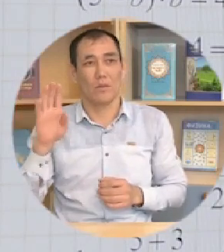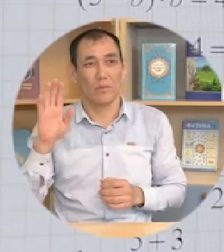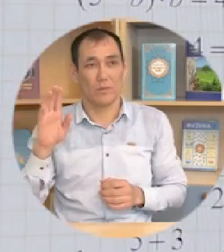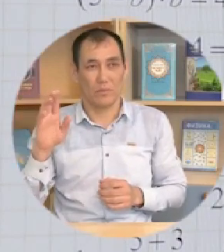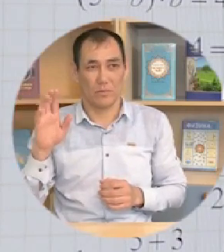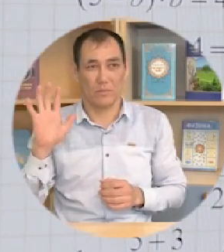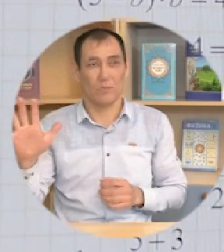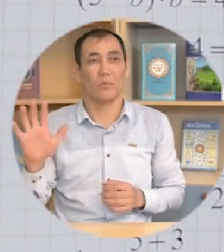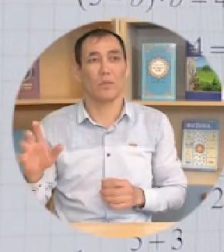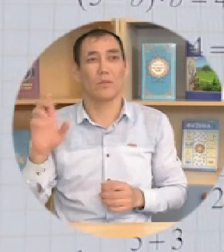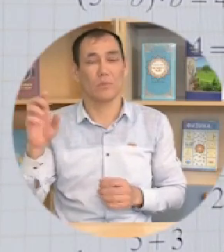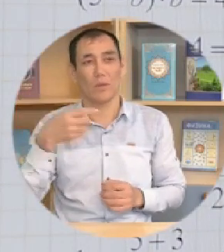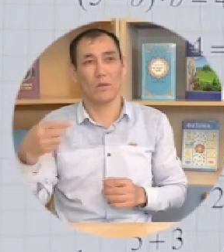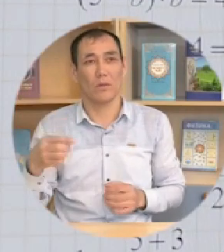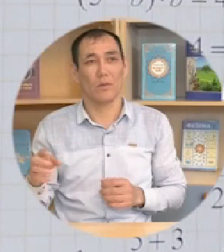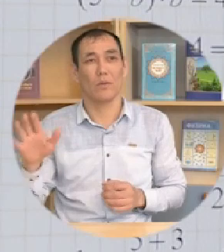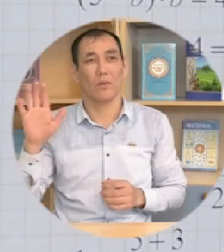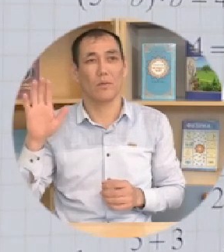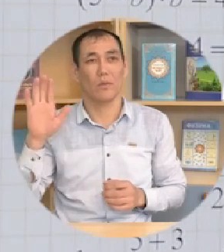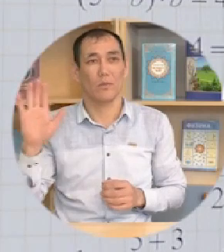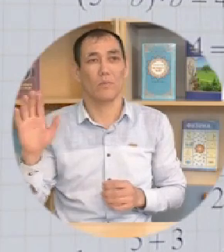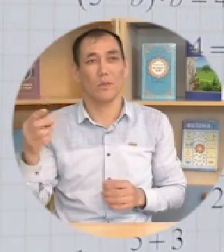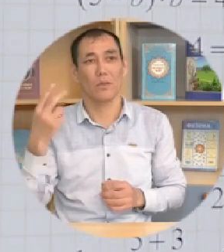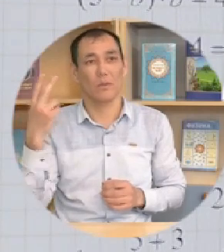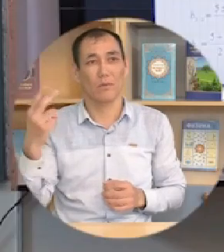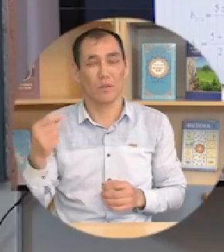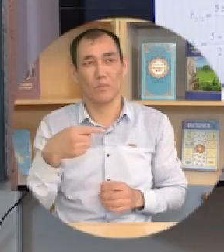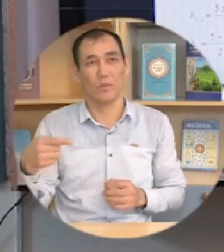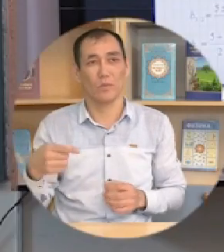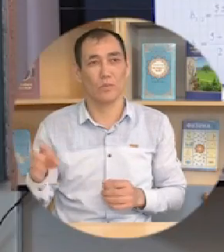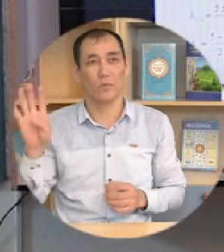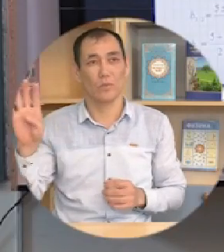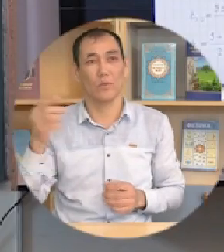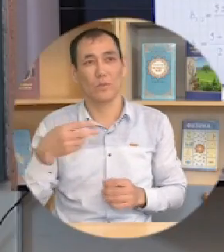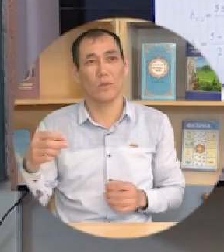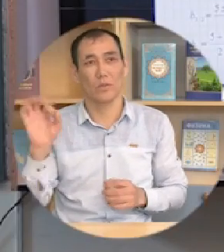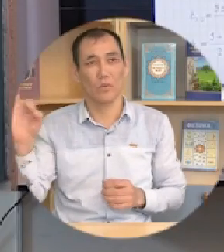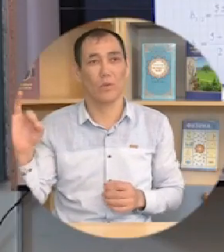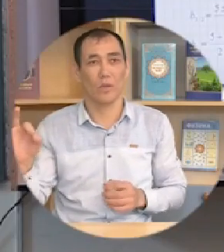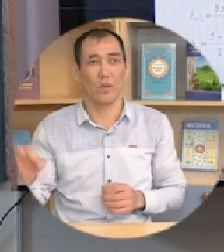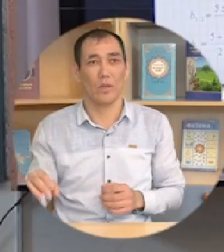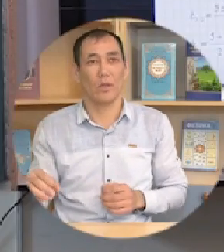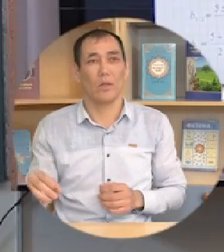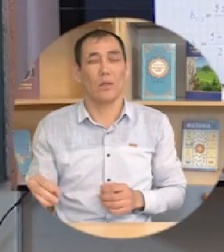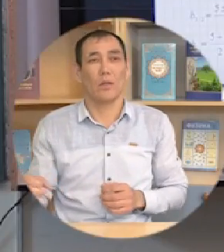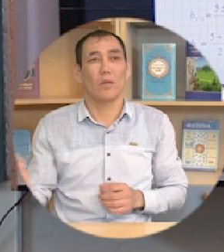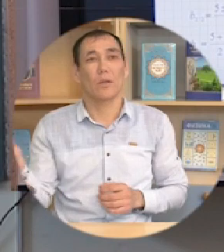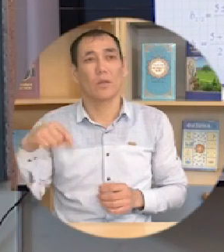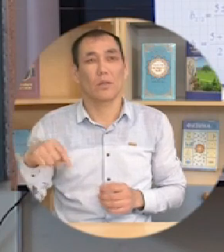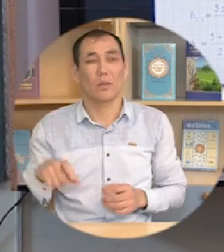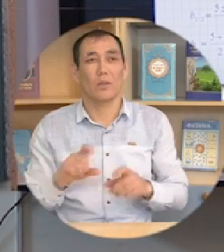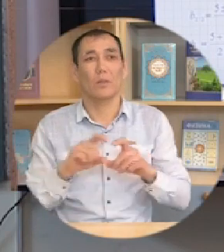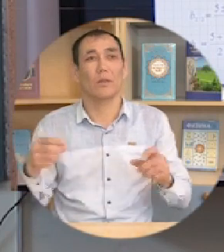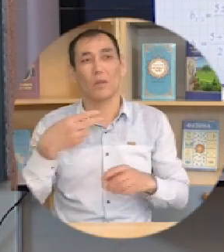5В алынған В квадрат минус 4 тең 0. Келтірілген квадрат